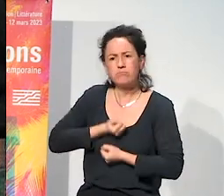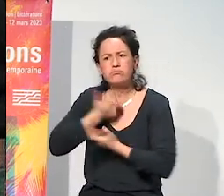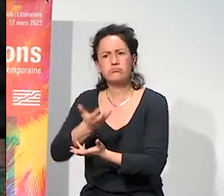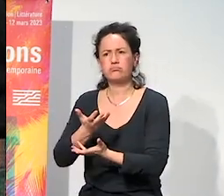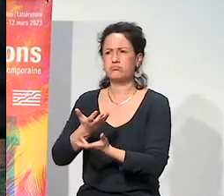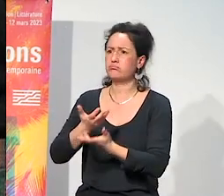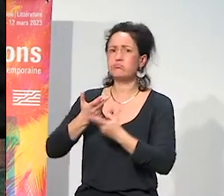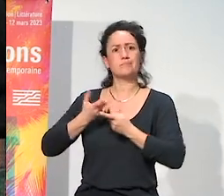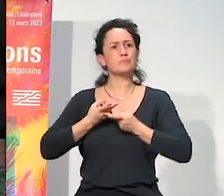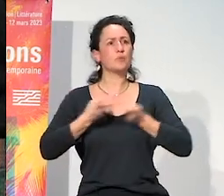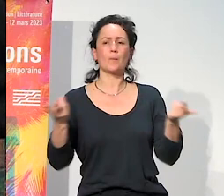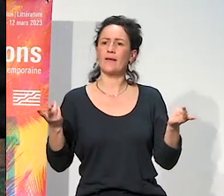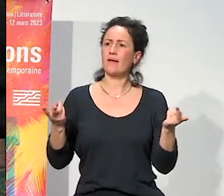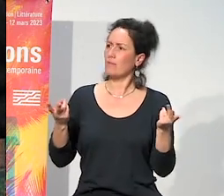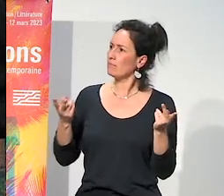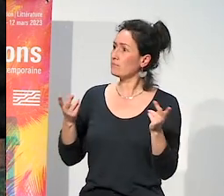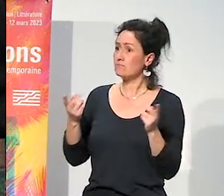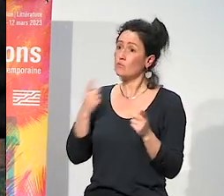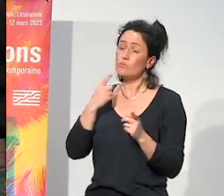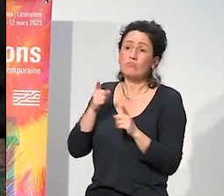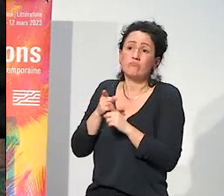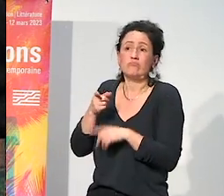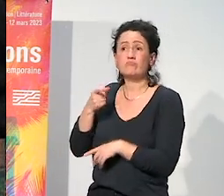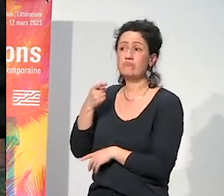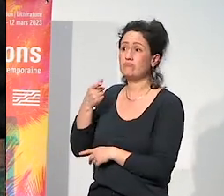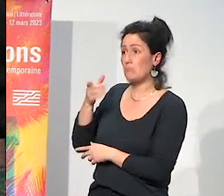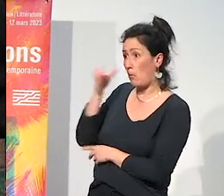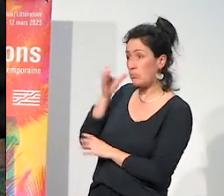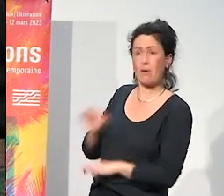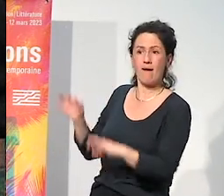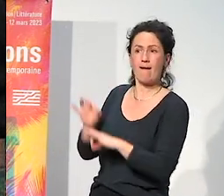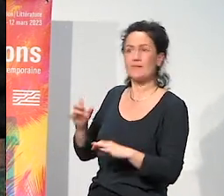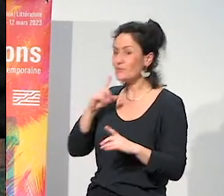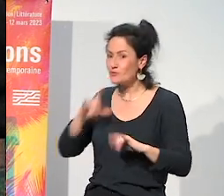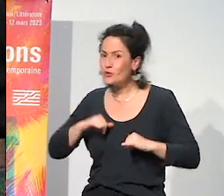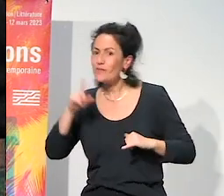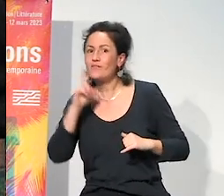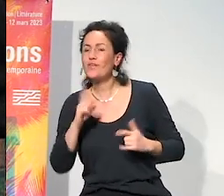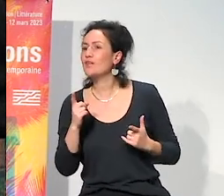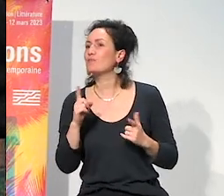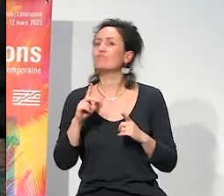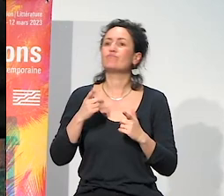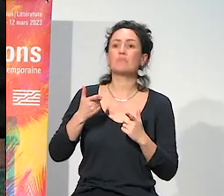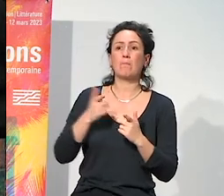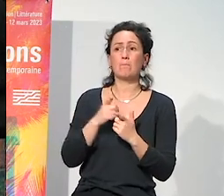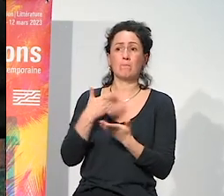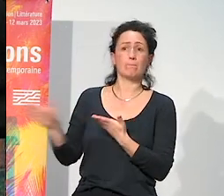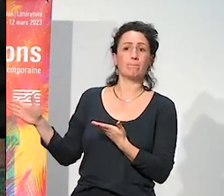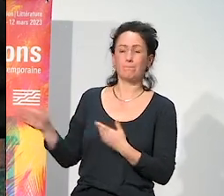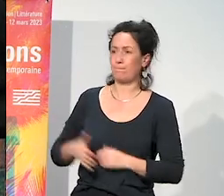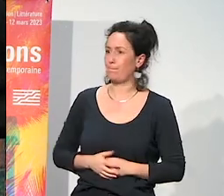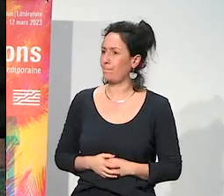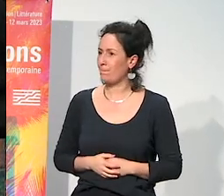vraiment public, on les entend pas tellement, quoi, de les jeunes filles, hein, si on peut faire un lot, je sais pas.